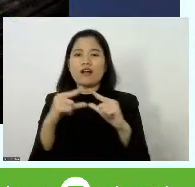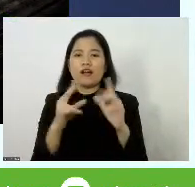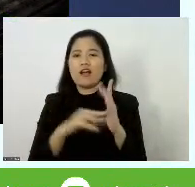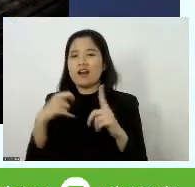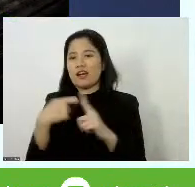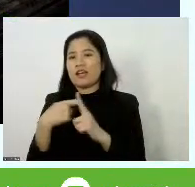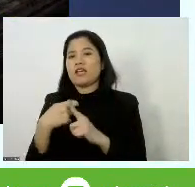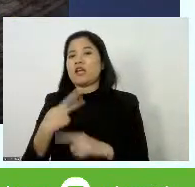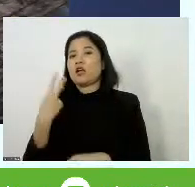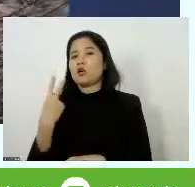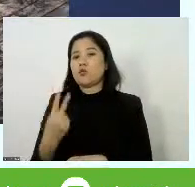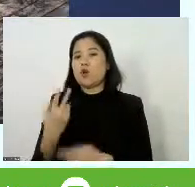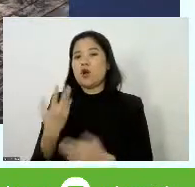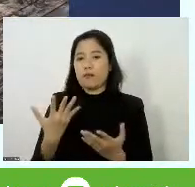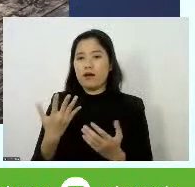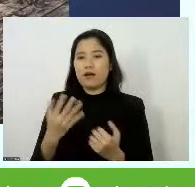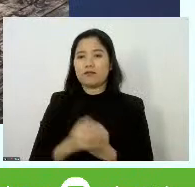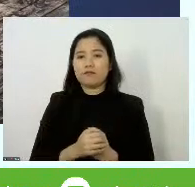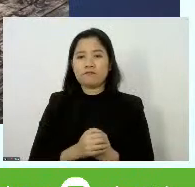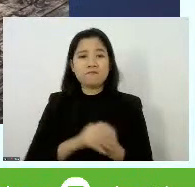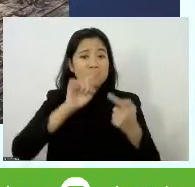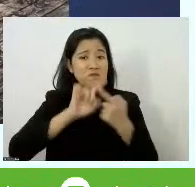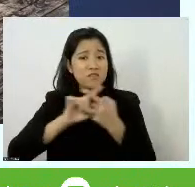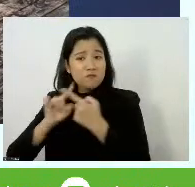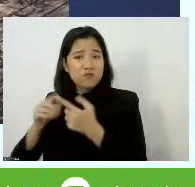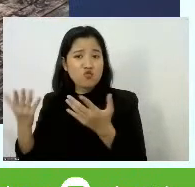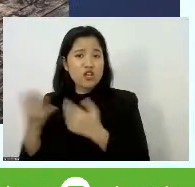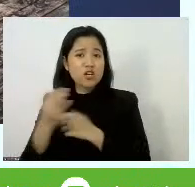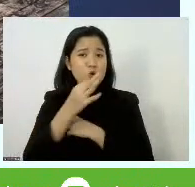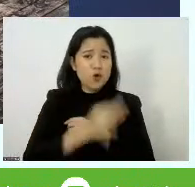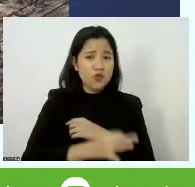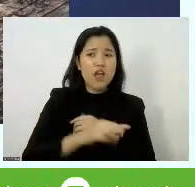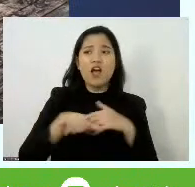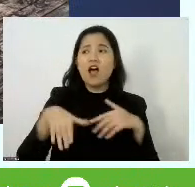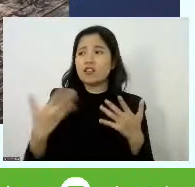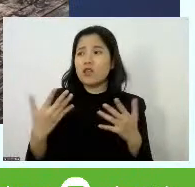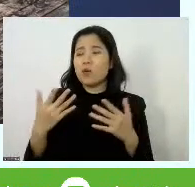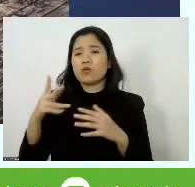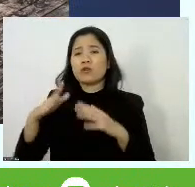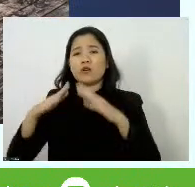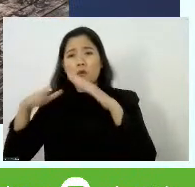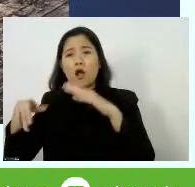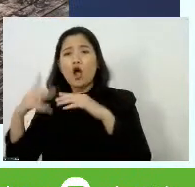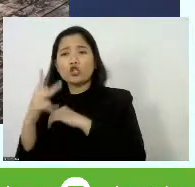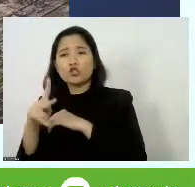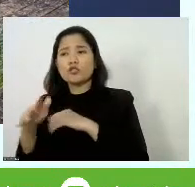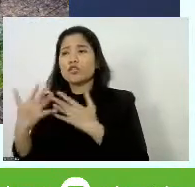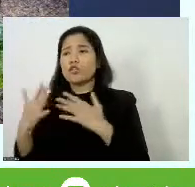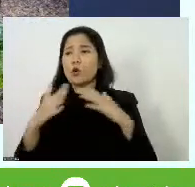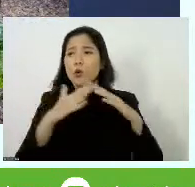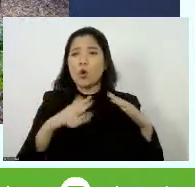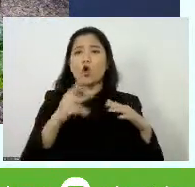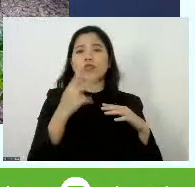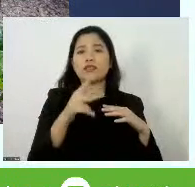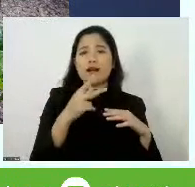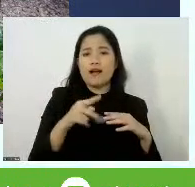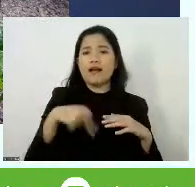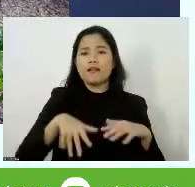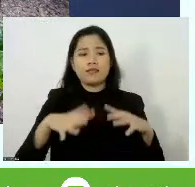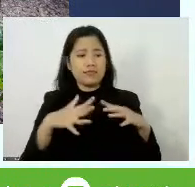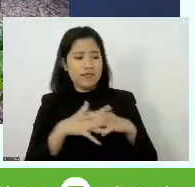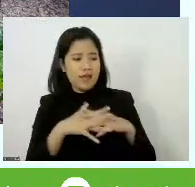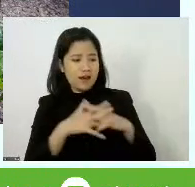kedua teman-teman yang mungkin di kota atau misalnya di kosan itu dikontrakkan enggak punya banget